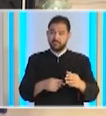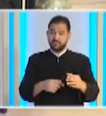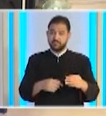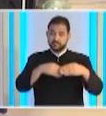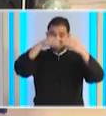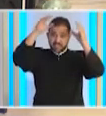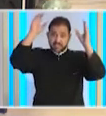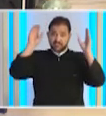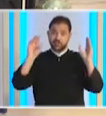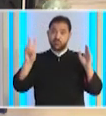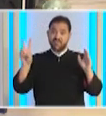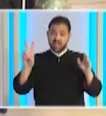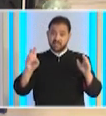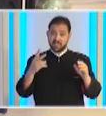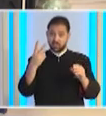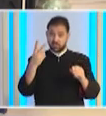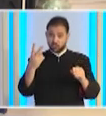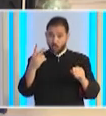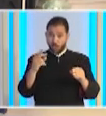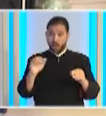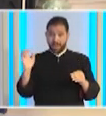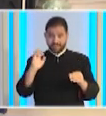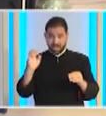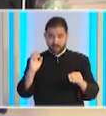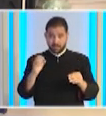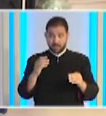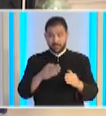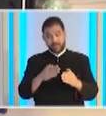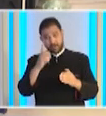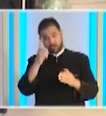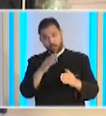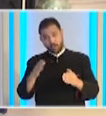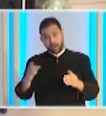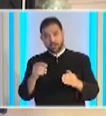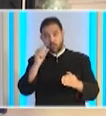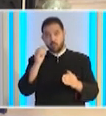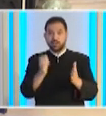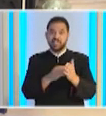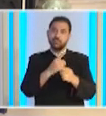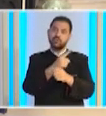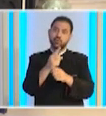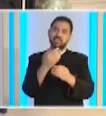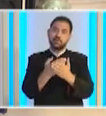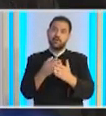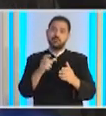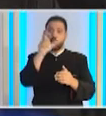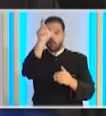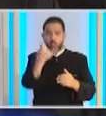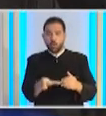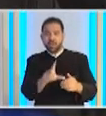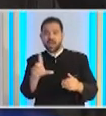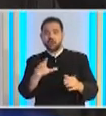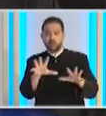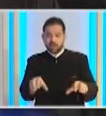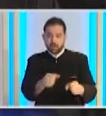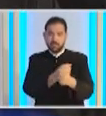Mare în două etape. Pe de o parte, omul trebuie să lucreze pentru propria lui mântuire și în același timp